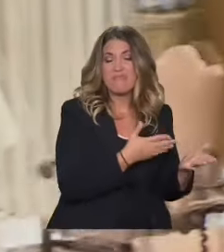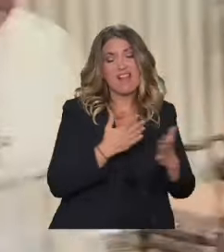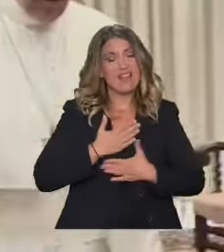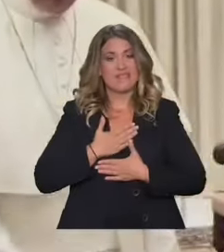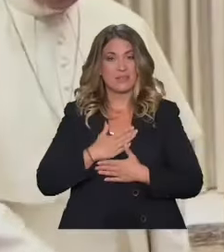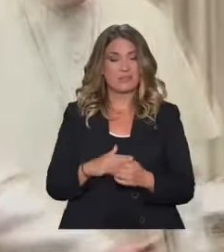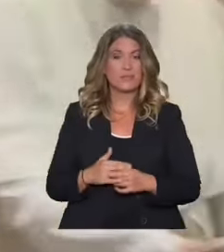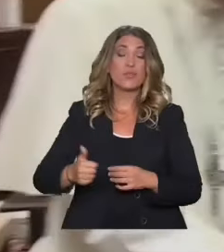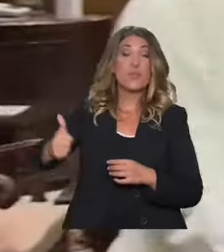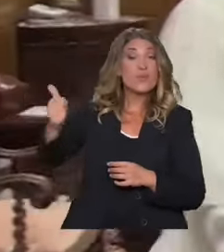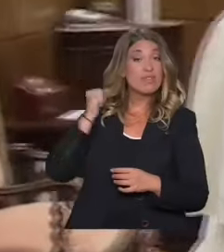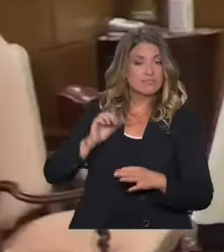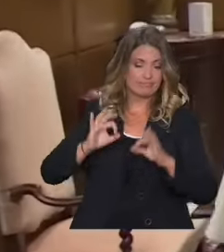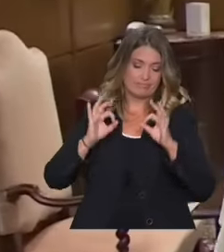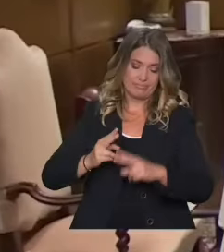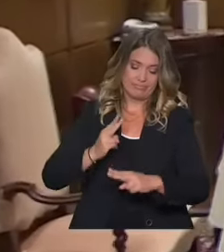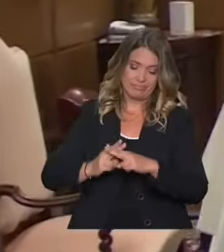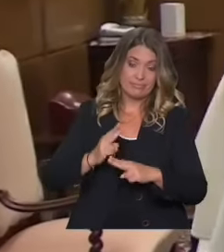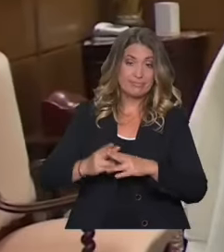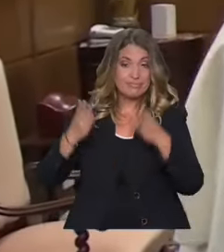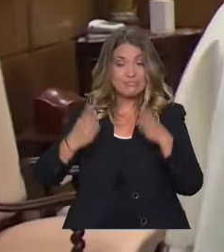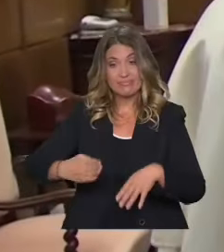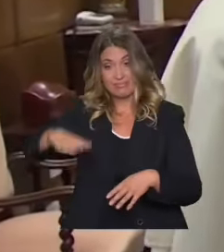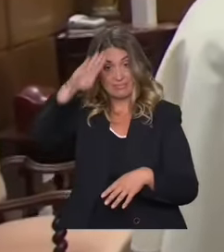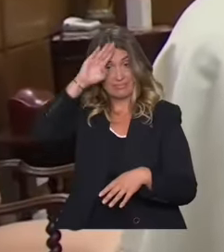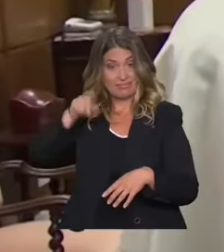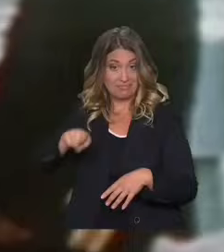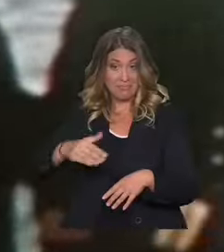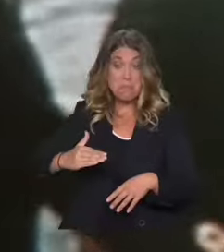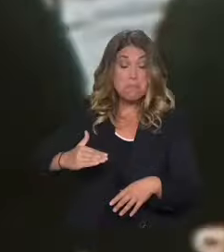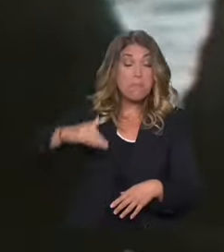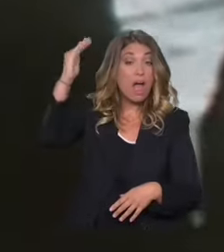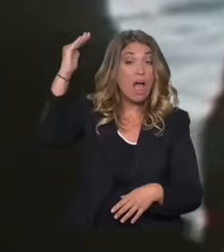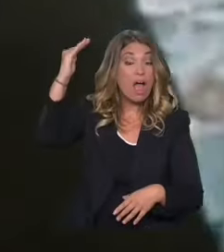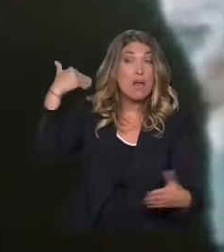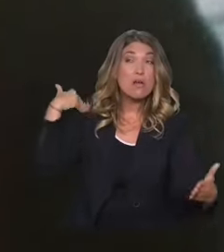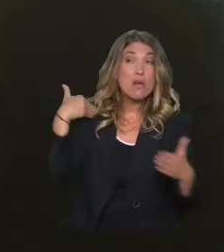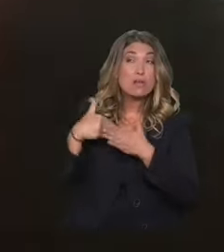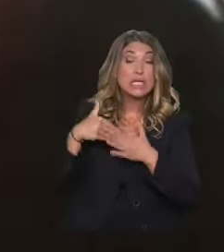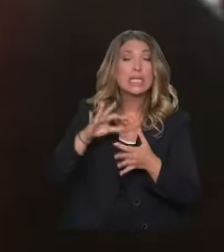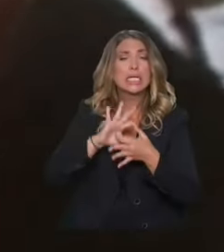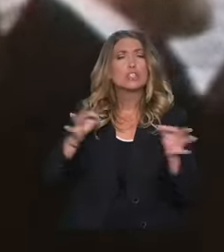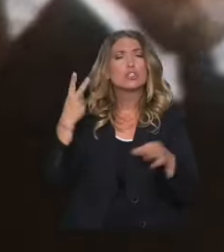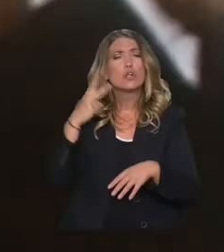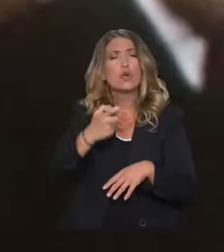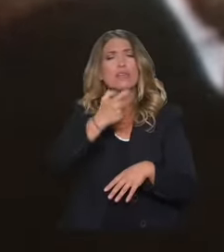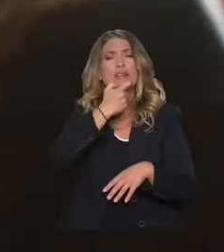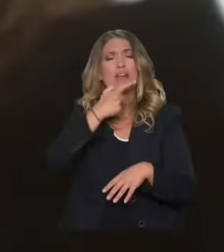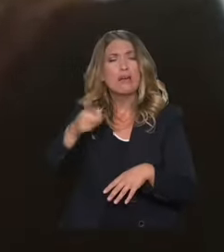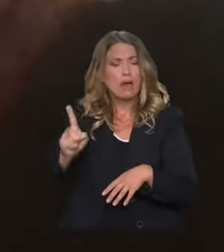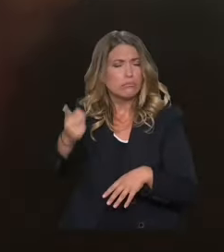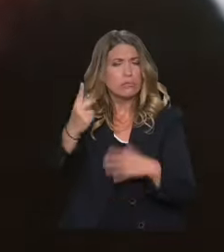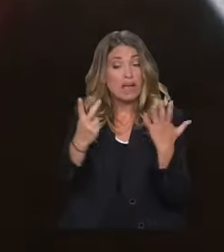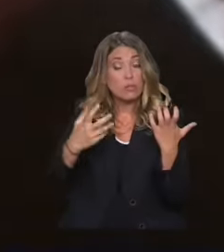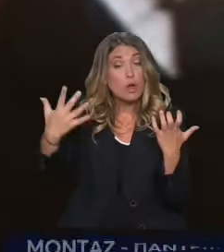ο Κάρολος είναι ο νέος βασιλιάς της Αγγλίας, ο μακροβιότερος διάδοχος του θρόνου στη Βρετανική ιστορία, ο γυραιότερος μονάρχης εδώ και